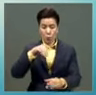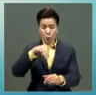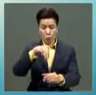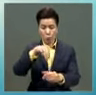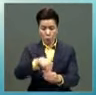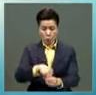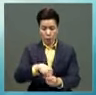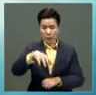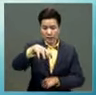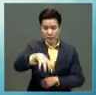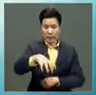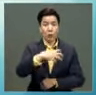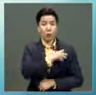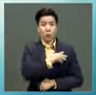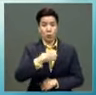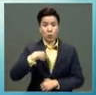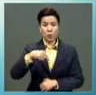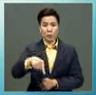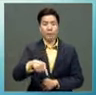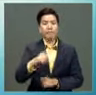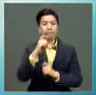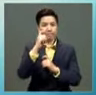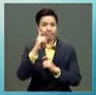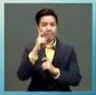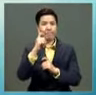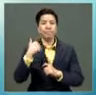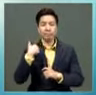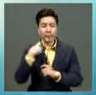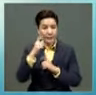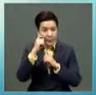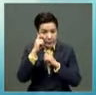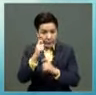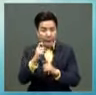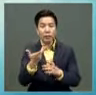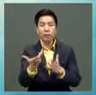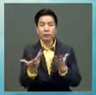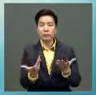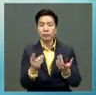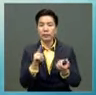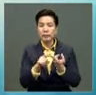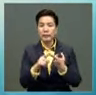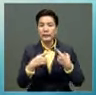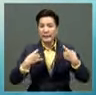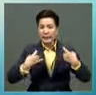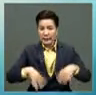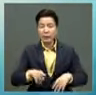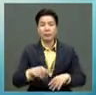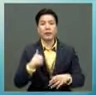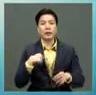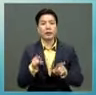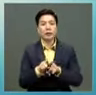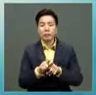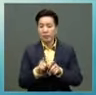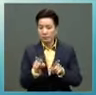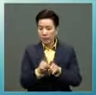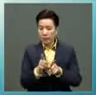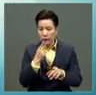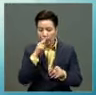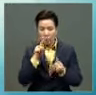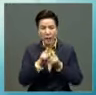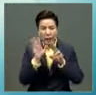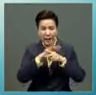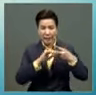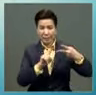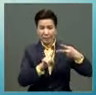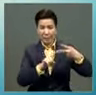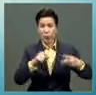านทูตนั้นมีความเสี่ยงแล้วทำให้เกิดกรณีของที่ซูดานเกิดขึ้นเ